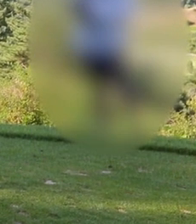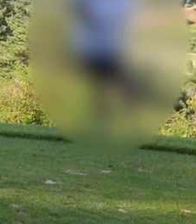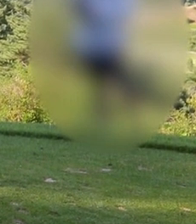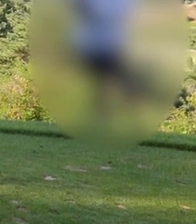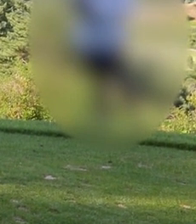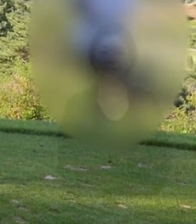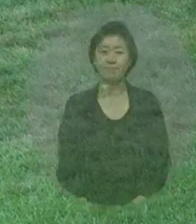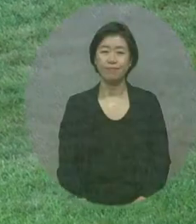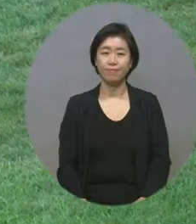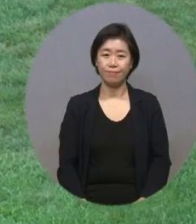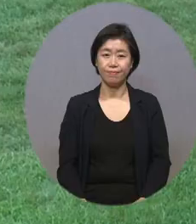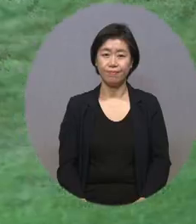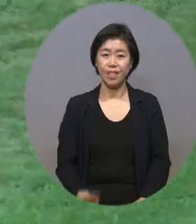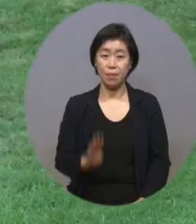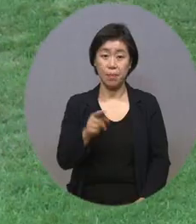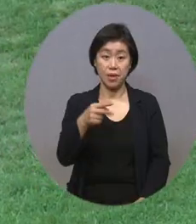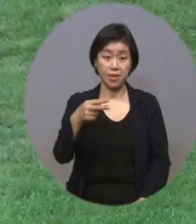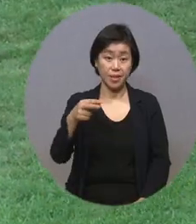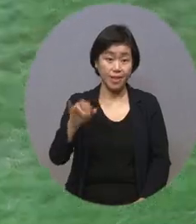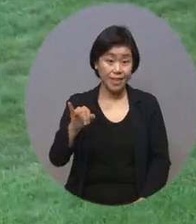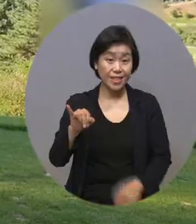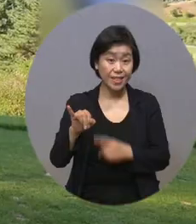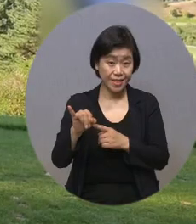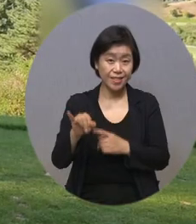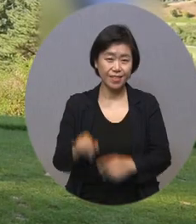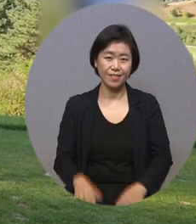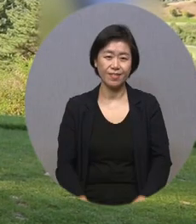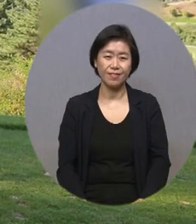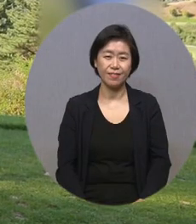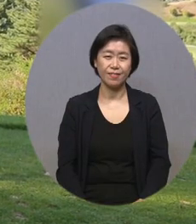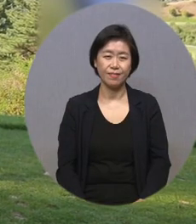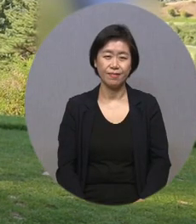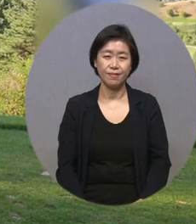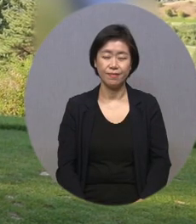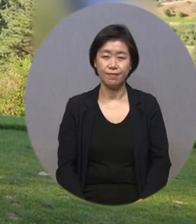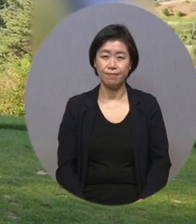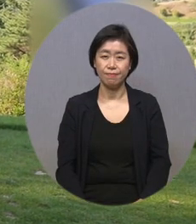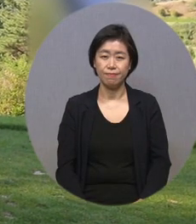여기 버디하면 블루엔젤 봉사단